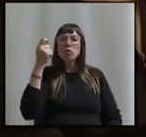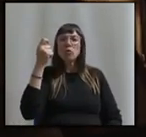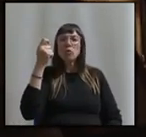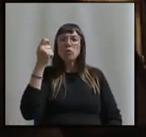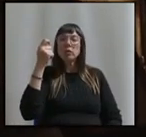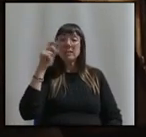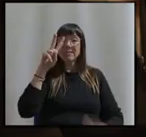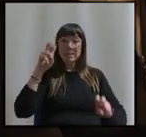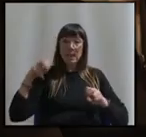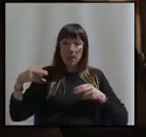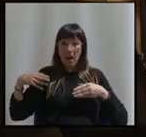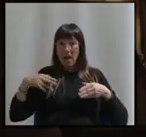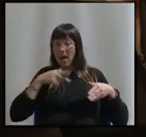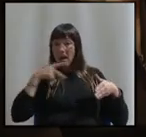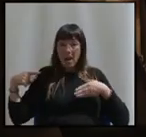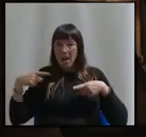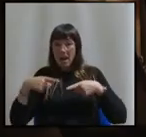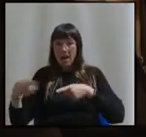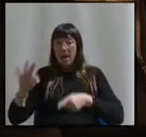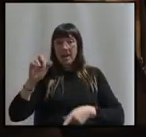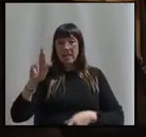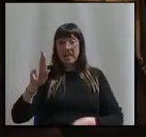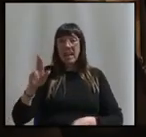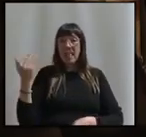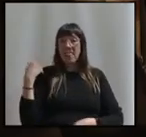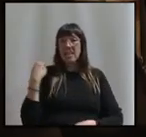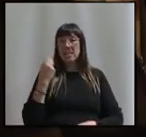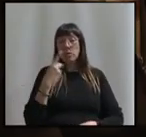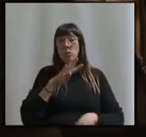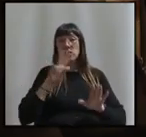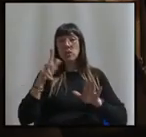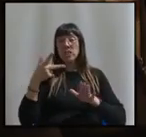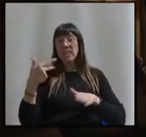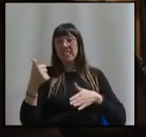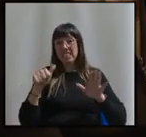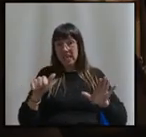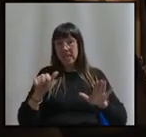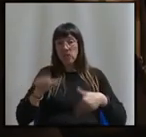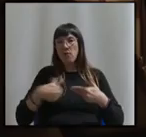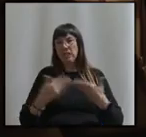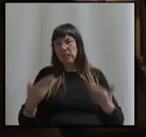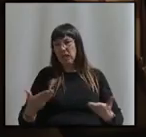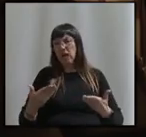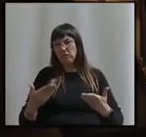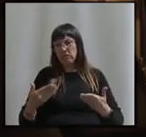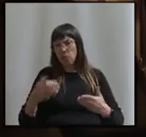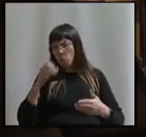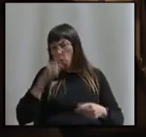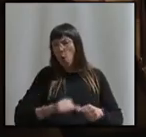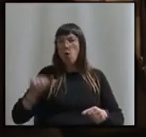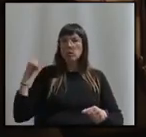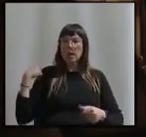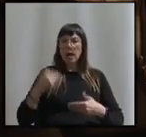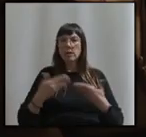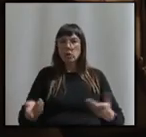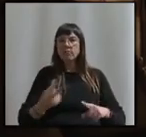l'any 36, però entenem que des de l'any 36 en ara ha plogut molt i han passat molts dies. Avui som conscients que el país ha